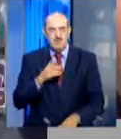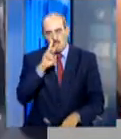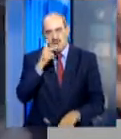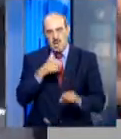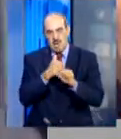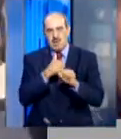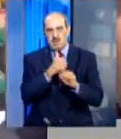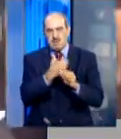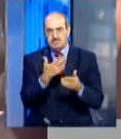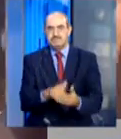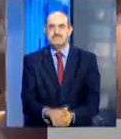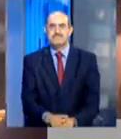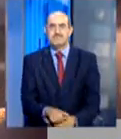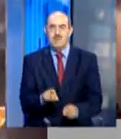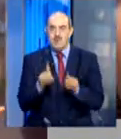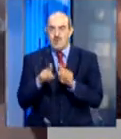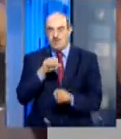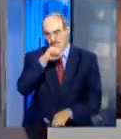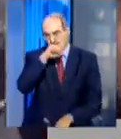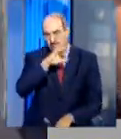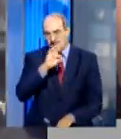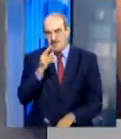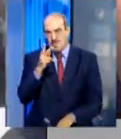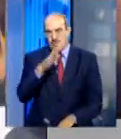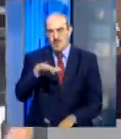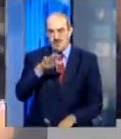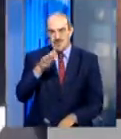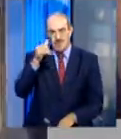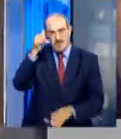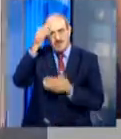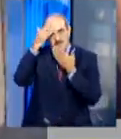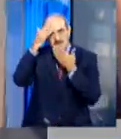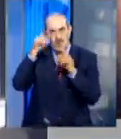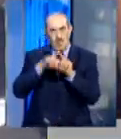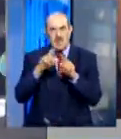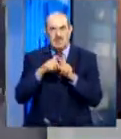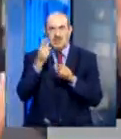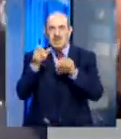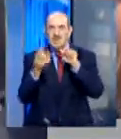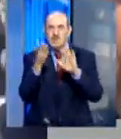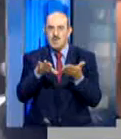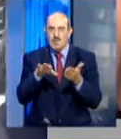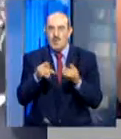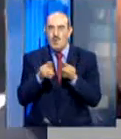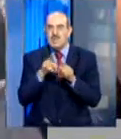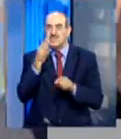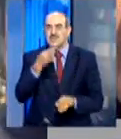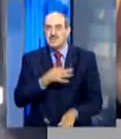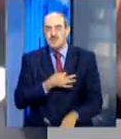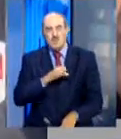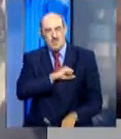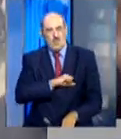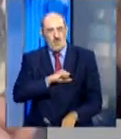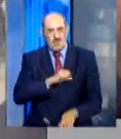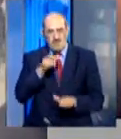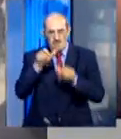المبدأ الإنساني نتعاطف مع إخواننا في في في المغرب وعلى رأسهم ضحايا، ونترحم على كل الذين